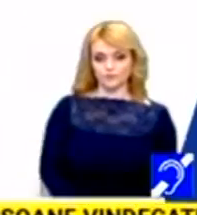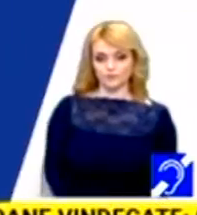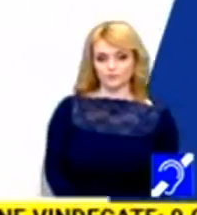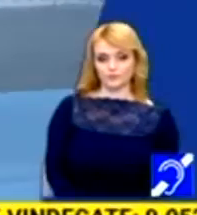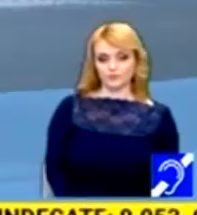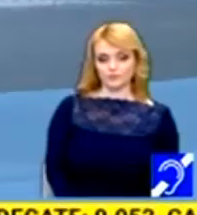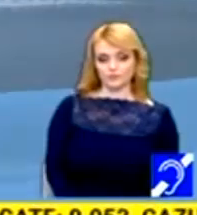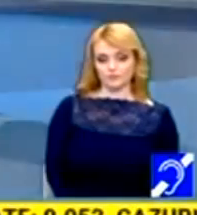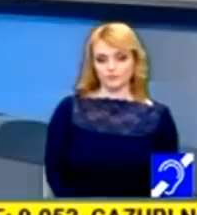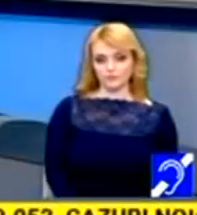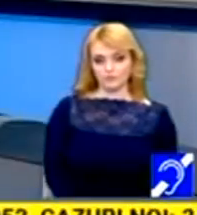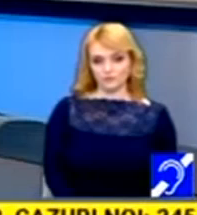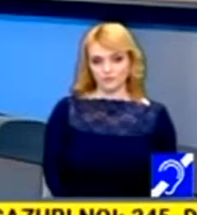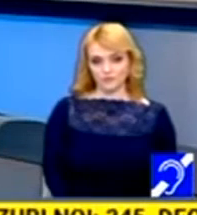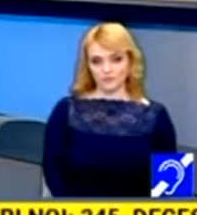telejurnal.